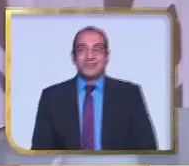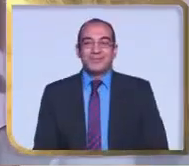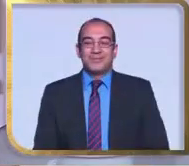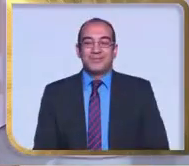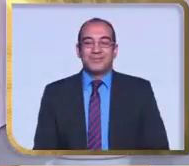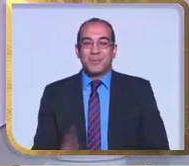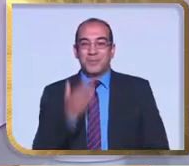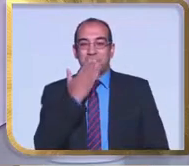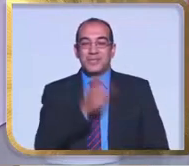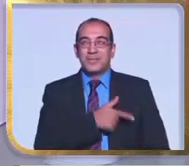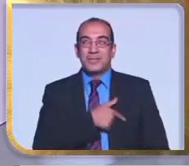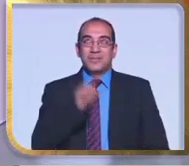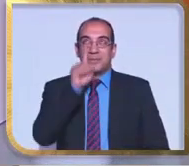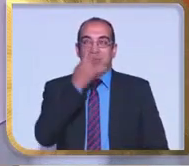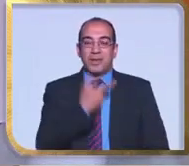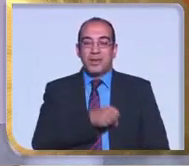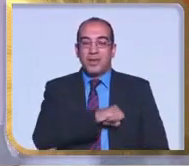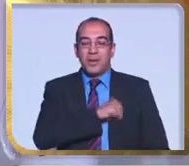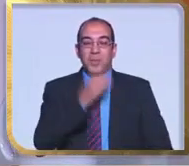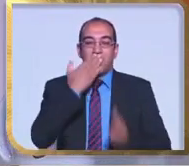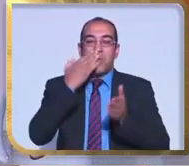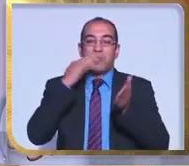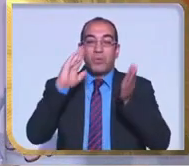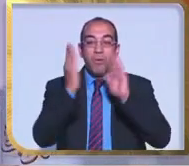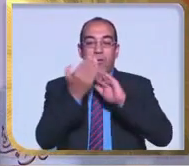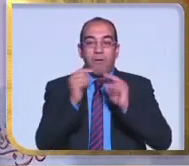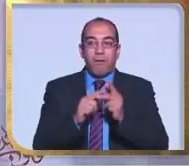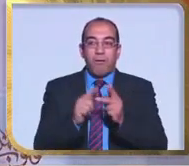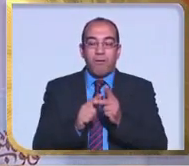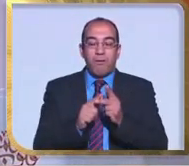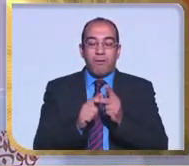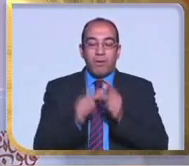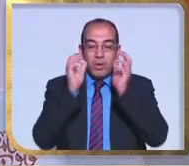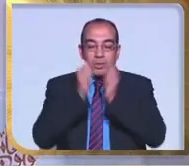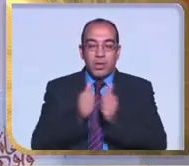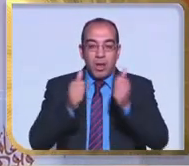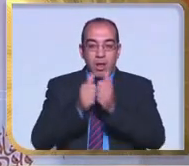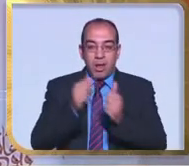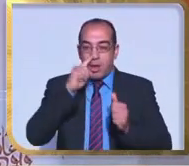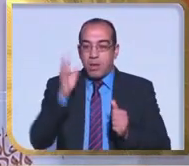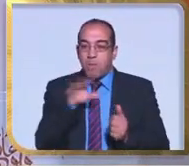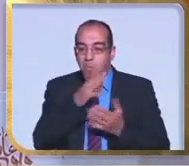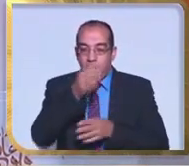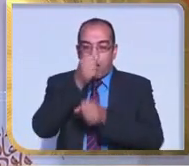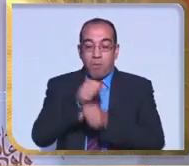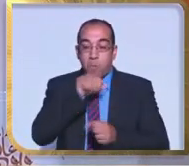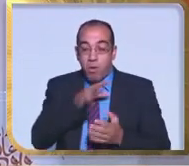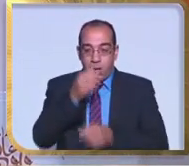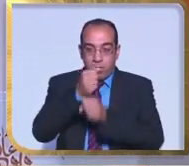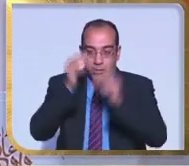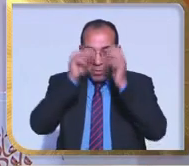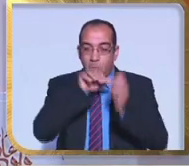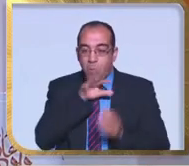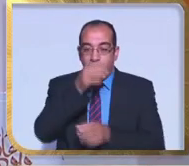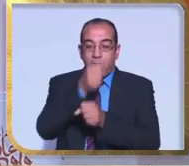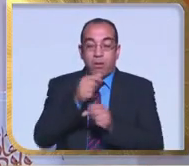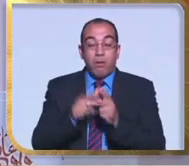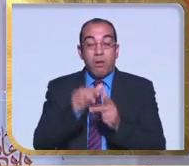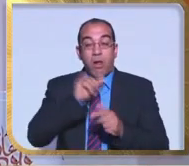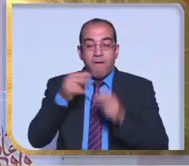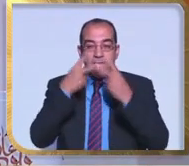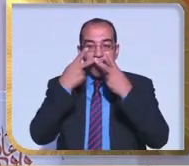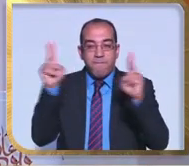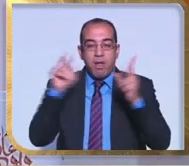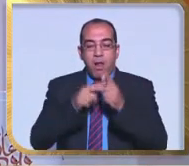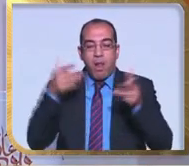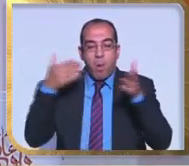بسم الله الرحمن الرحيم. الحمد لله رب العالمين، والصلاة والسلام على سيدنا ومولانا محمد، الفاتح